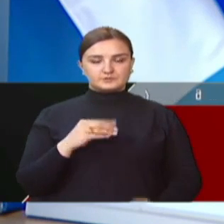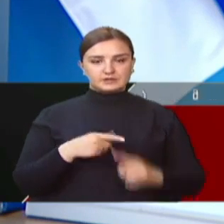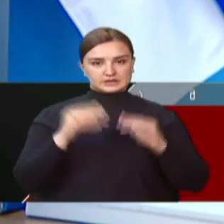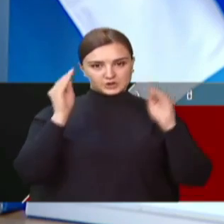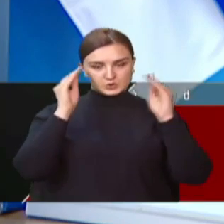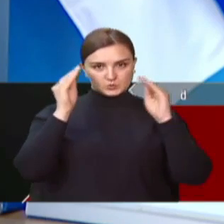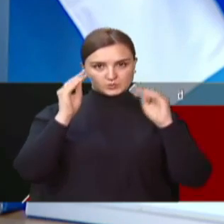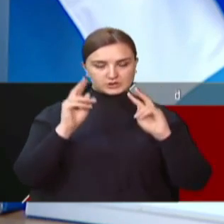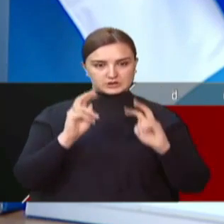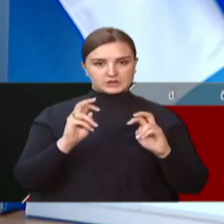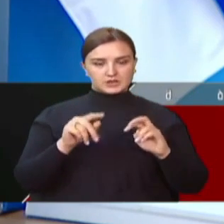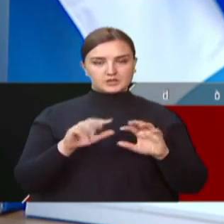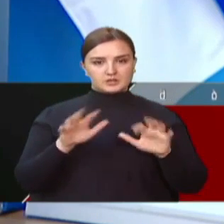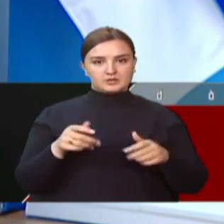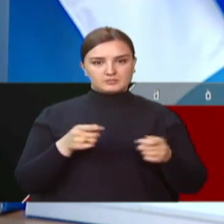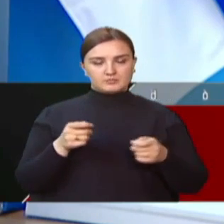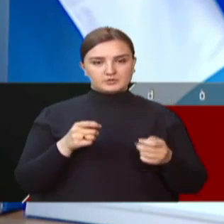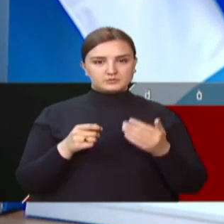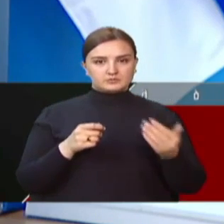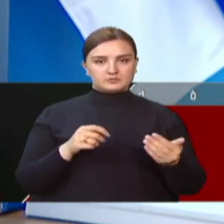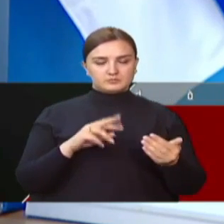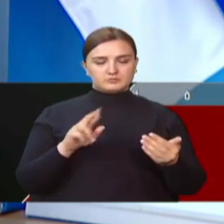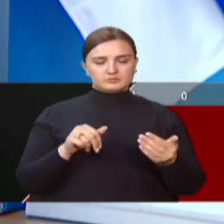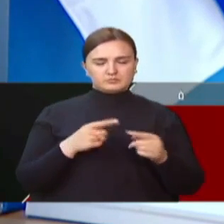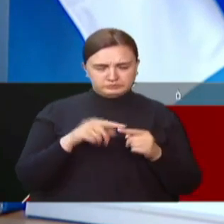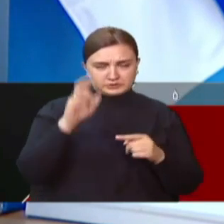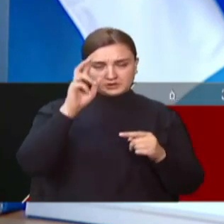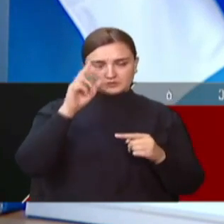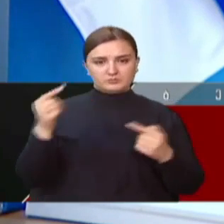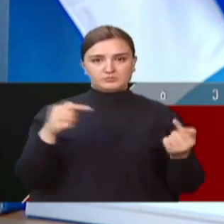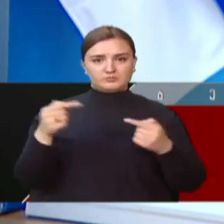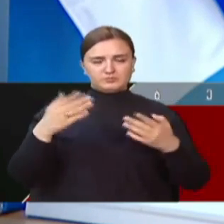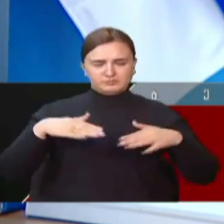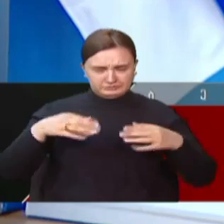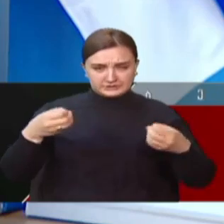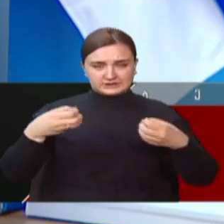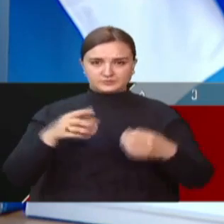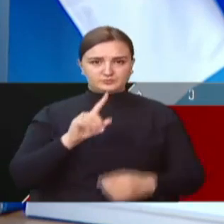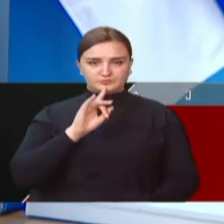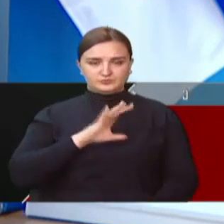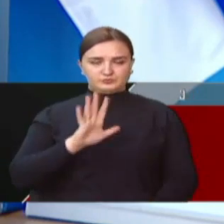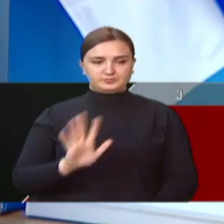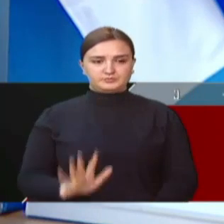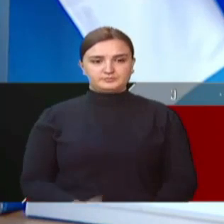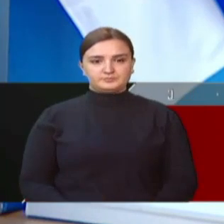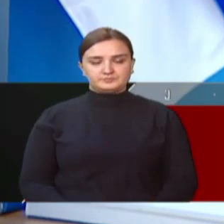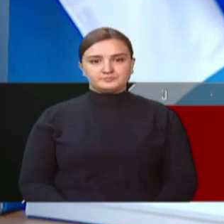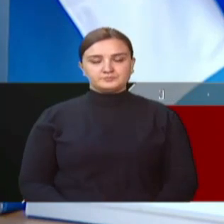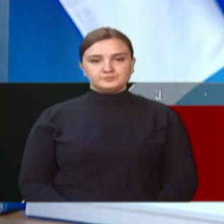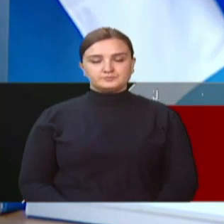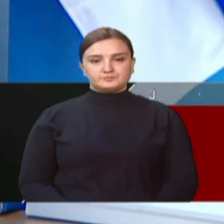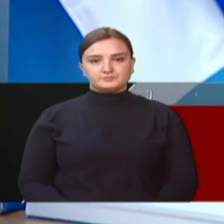დისკუსია გადავზარდოთ პრეზიდენტის ინსტიტუტსა და ხელისუფლების დანარჩენ შტოებს შორის, ამ კონკრეტულ შემთხვევაში თუნდაც